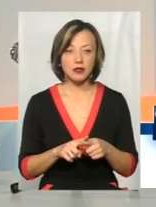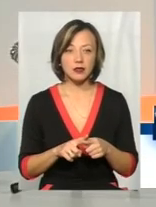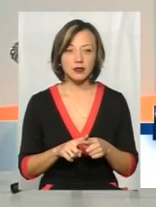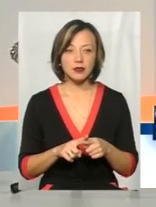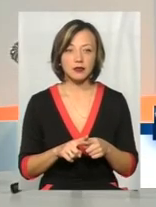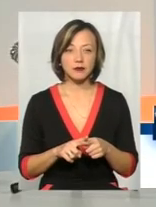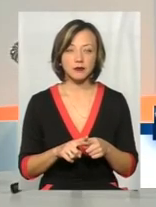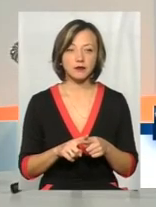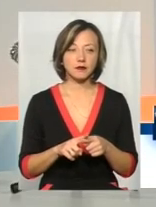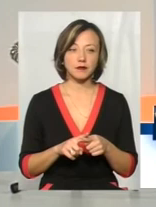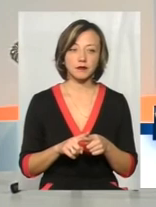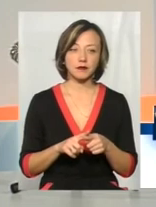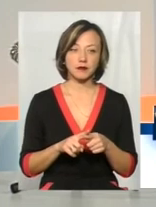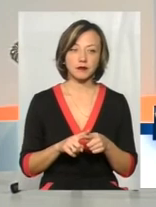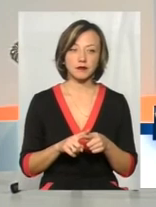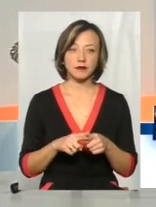принаймні,